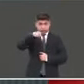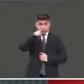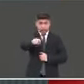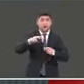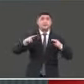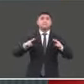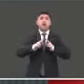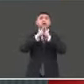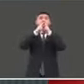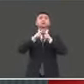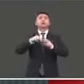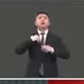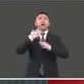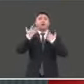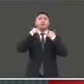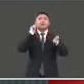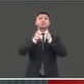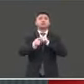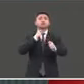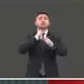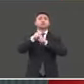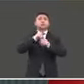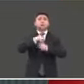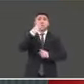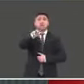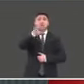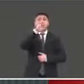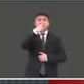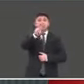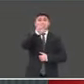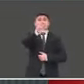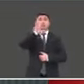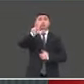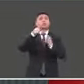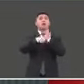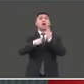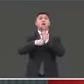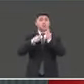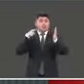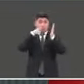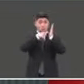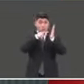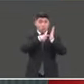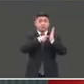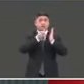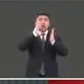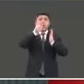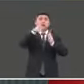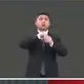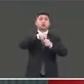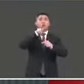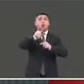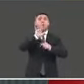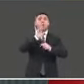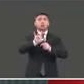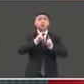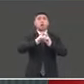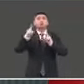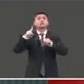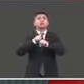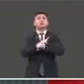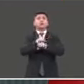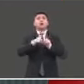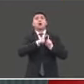Paris iklim Anlaşması ile 2053 e kadar uzanan bir perspektifte orta ve uzun